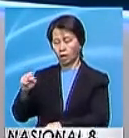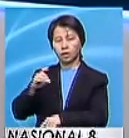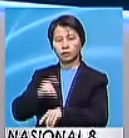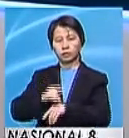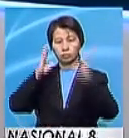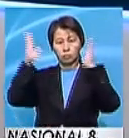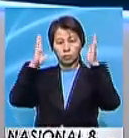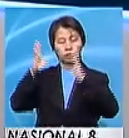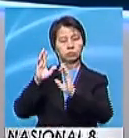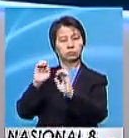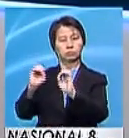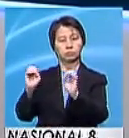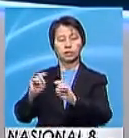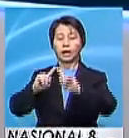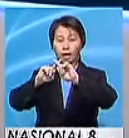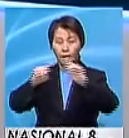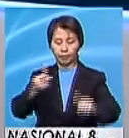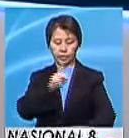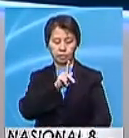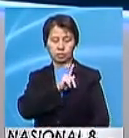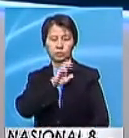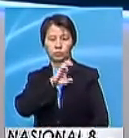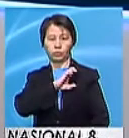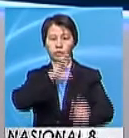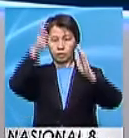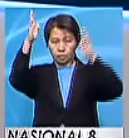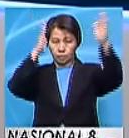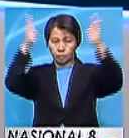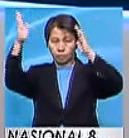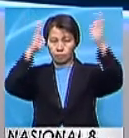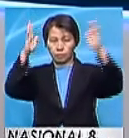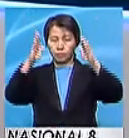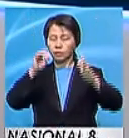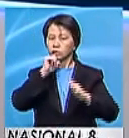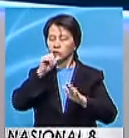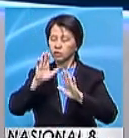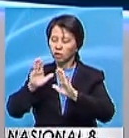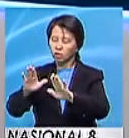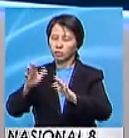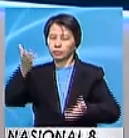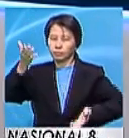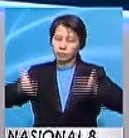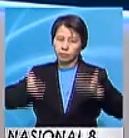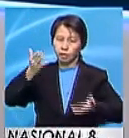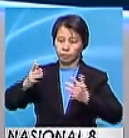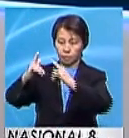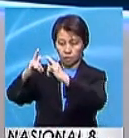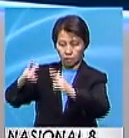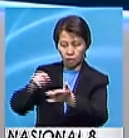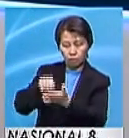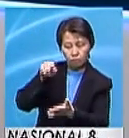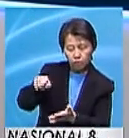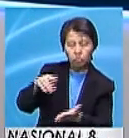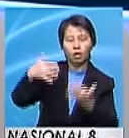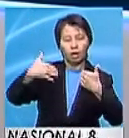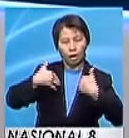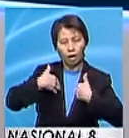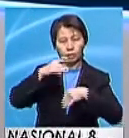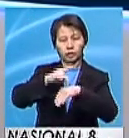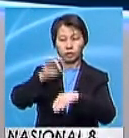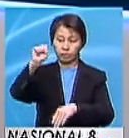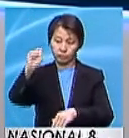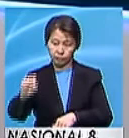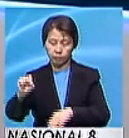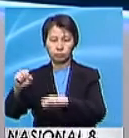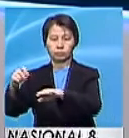negara ini. Namun, Ketua Polis Negara Tan Sri Khalid Abu Bakar tidak menolak kemungkinan kem sedemikian wujud di selatan